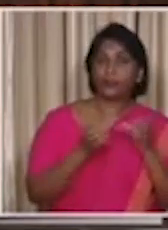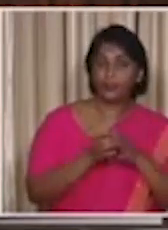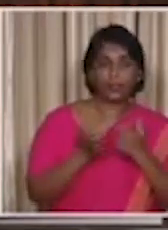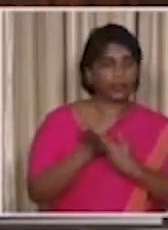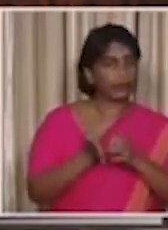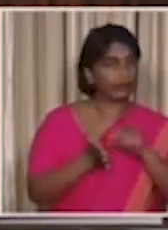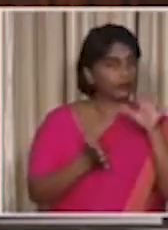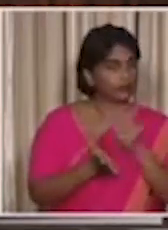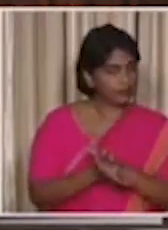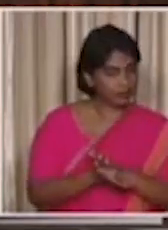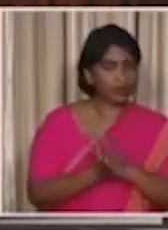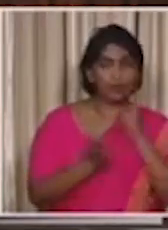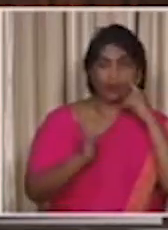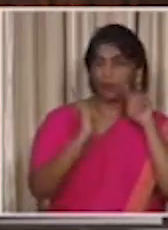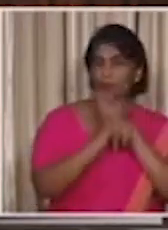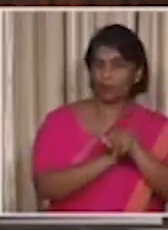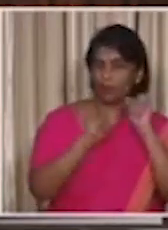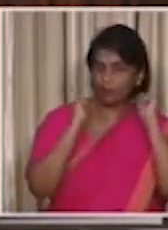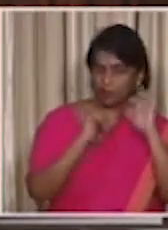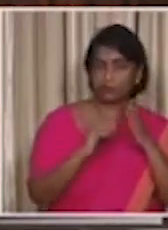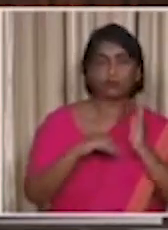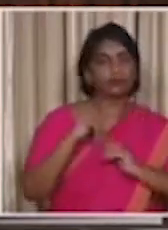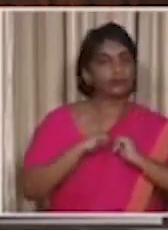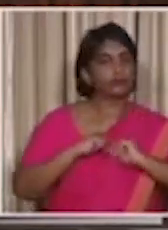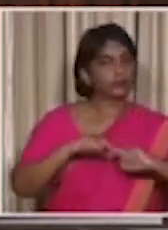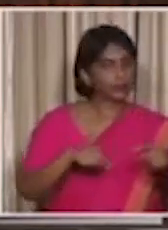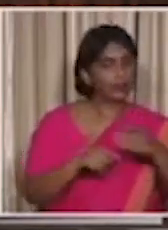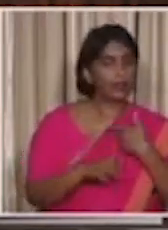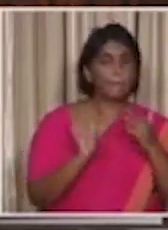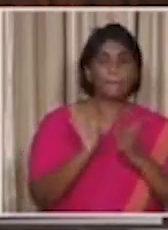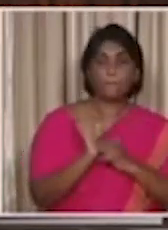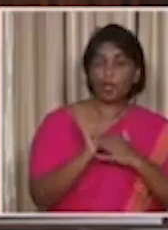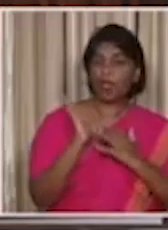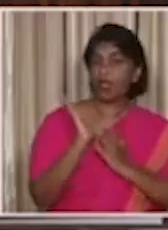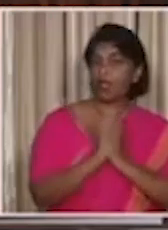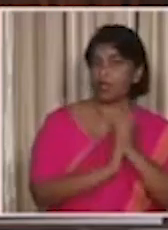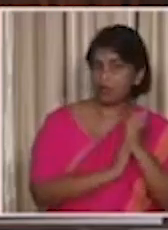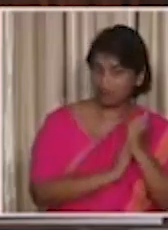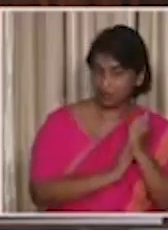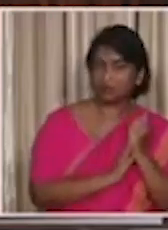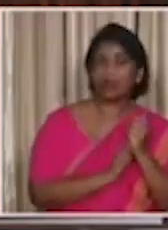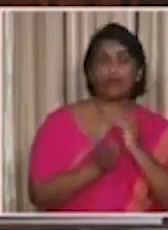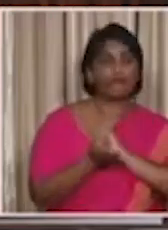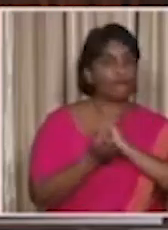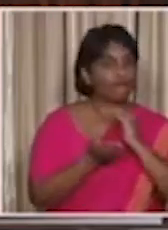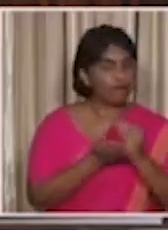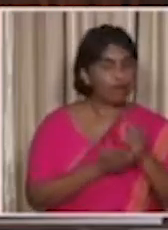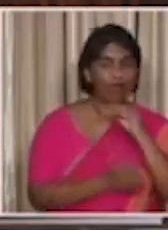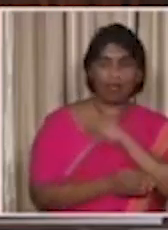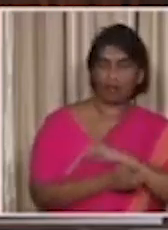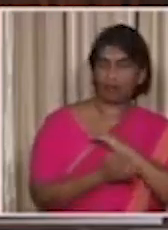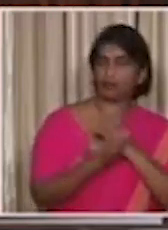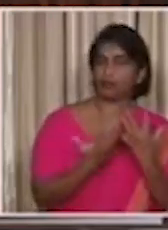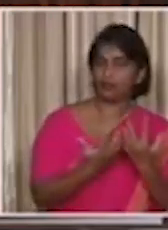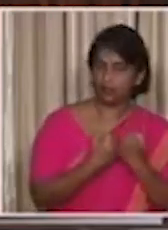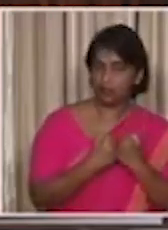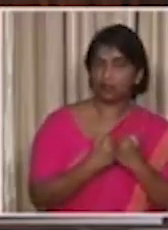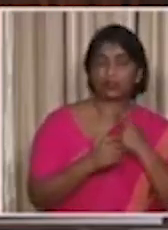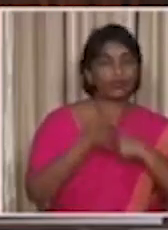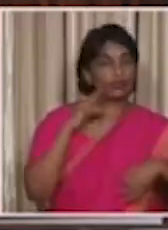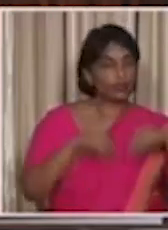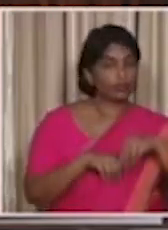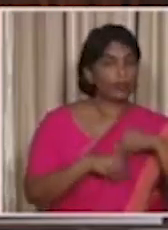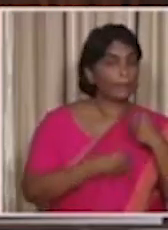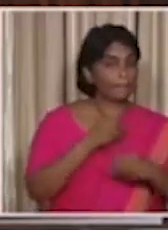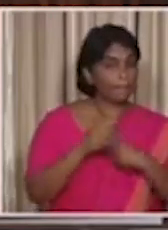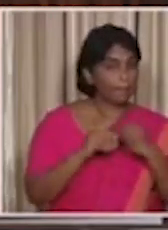ලියාපදිංචිය විනිවිදභාවයෙන් ක්‍රියා කිරීම, සමාජික අයිතිවාසිකම්, අරමුදල් සාදායම් ලබා ගැනීම, මැතිවන